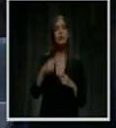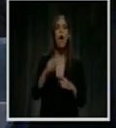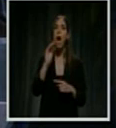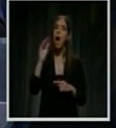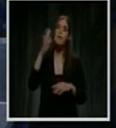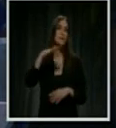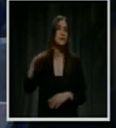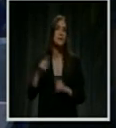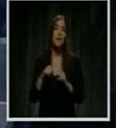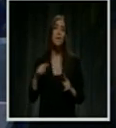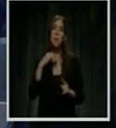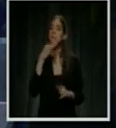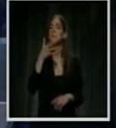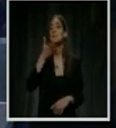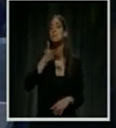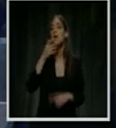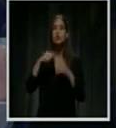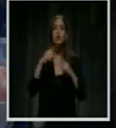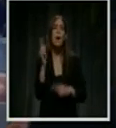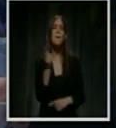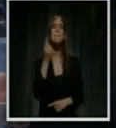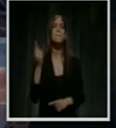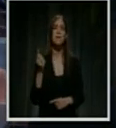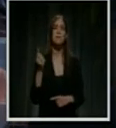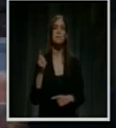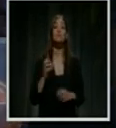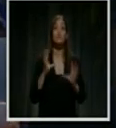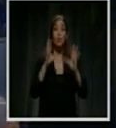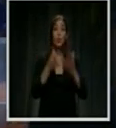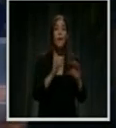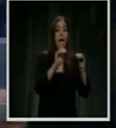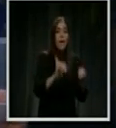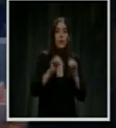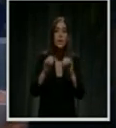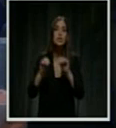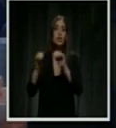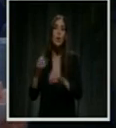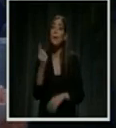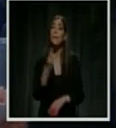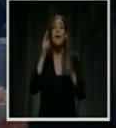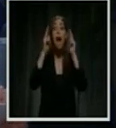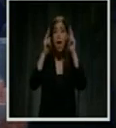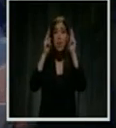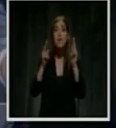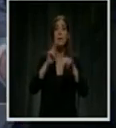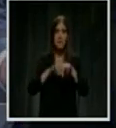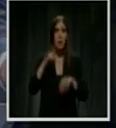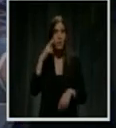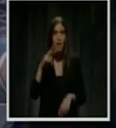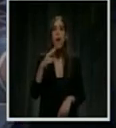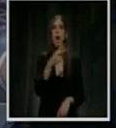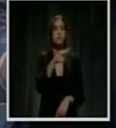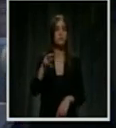Lill-edukaturi, lill-allima, lill-allima nesihom li jista' jkun qegħdin jarawna llejla għaliex